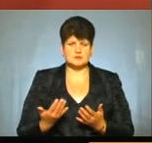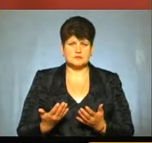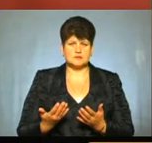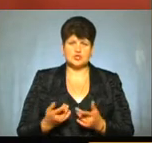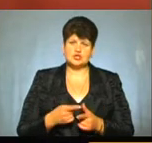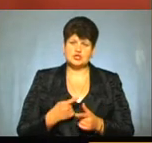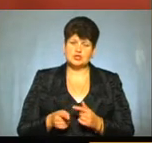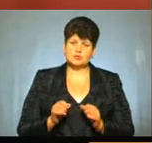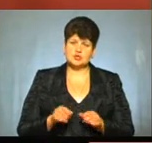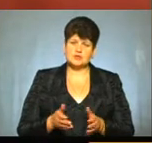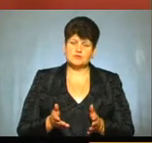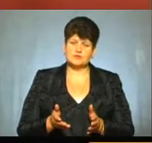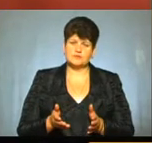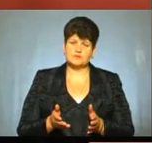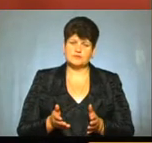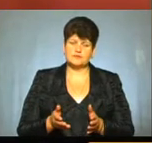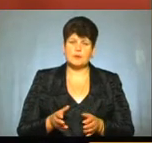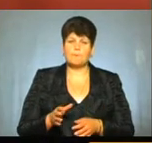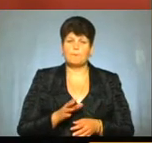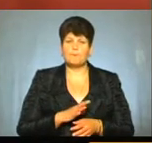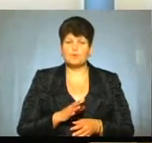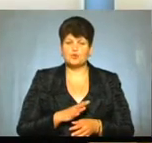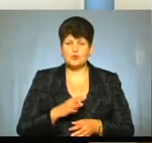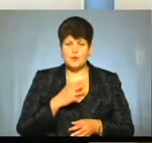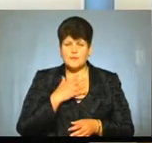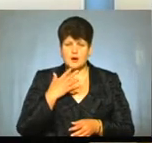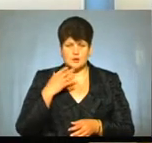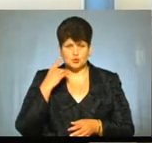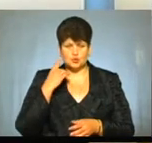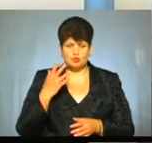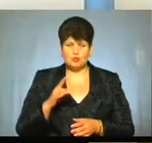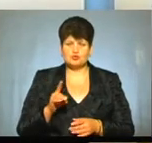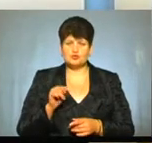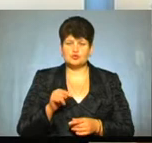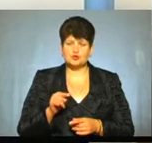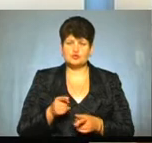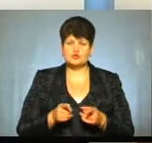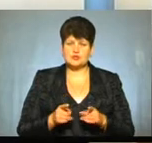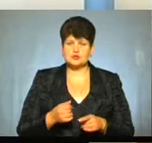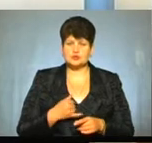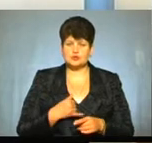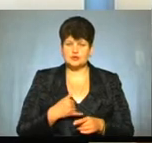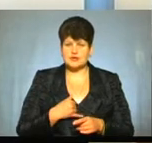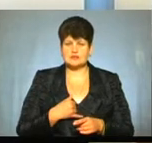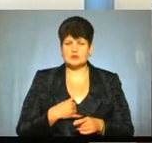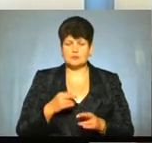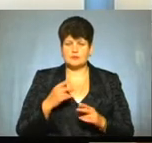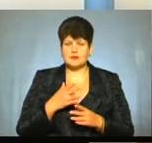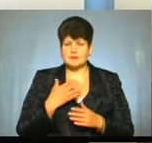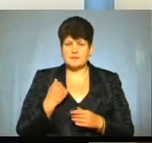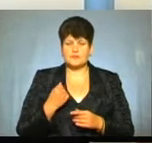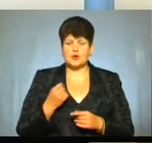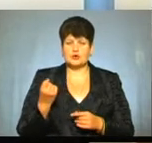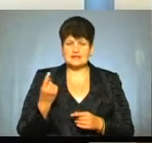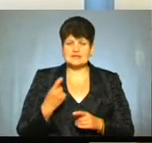Чи, можливо... Ну, було багато думок щодо того, що дійсно в нас, якщо не помиляюся,